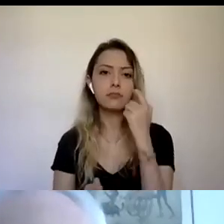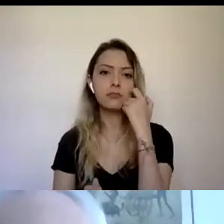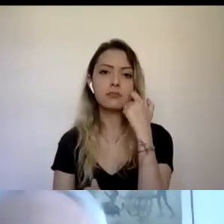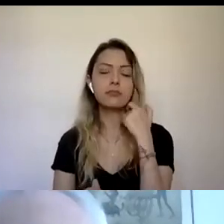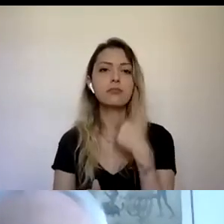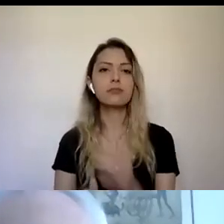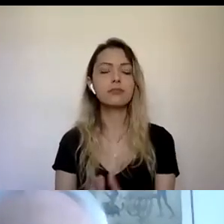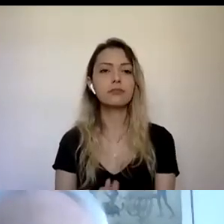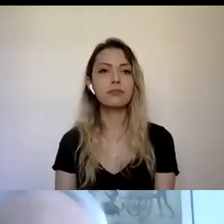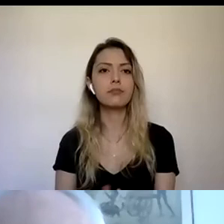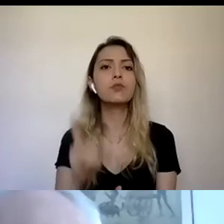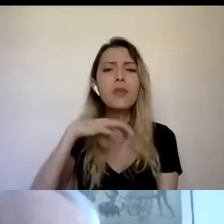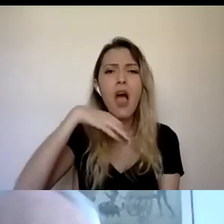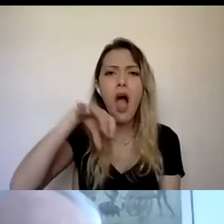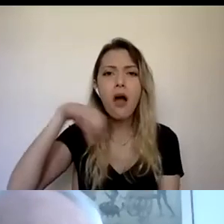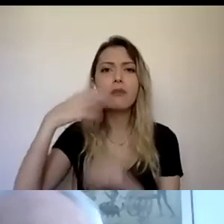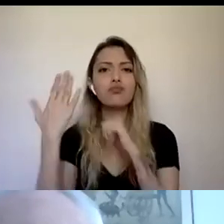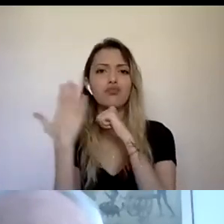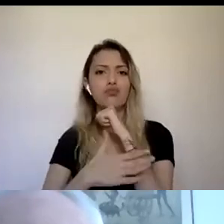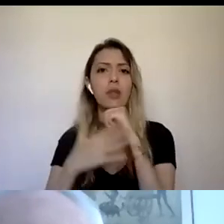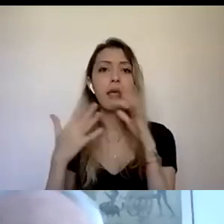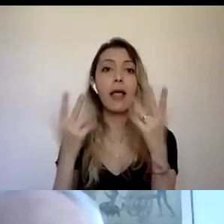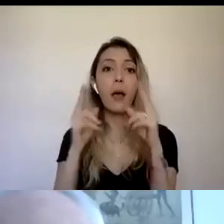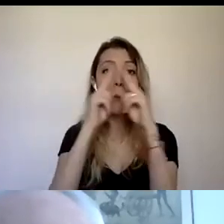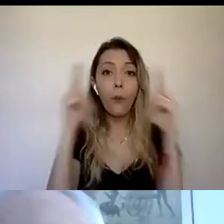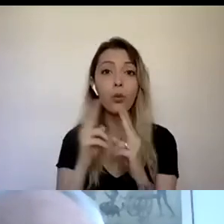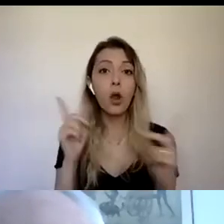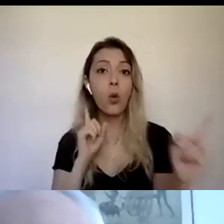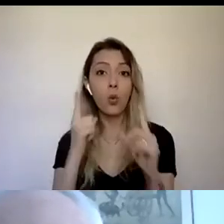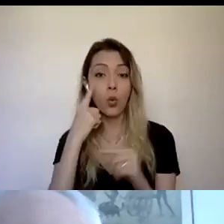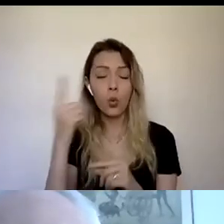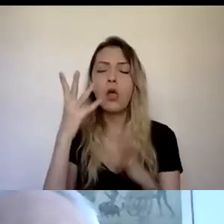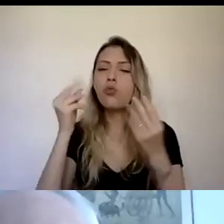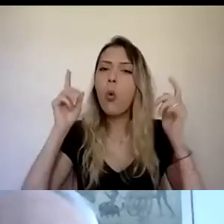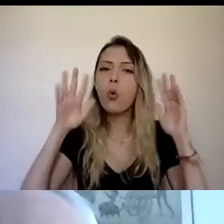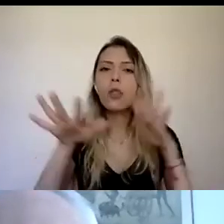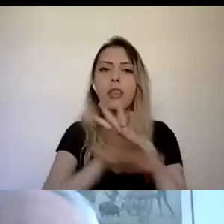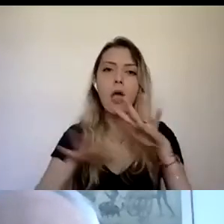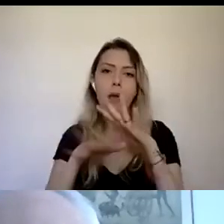Şimdi ayrımcılık yasağı uluslararası hukukta çok çok temel bir